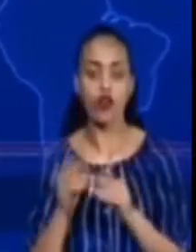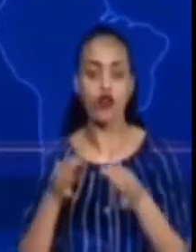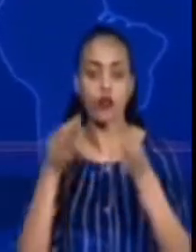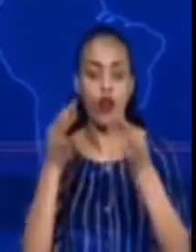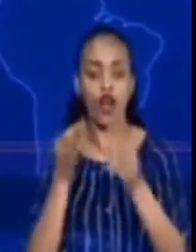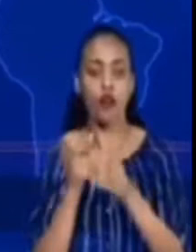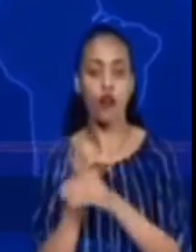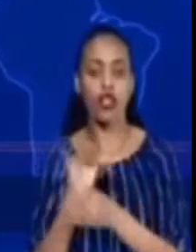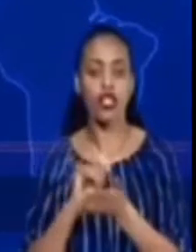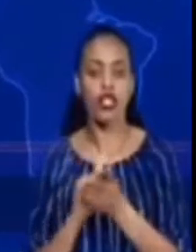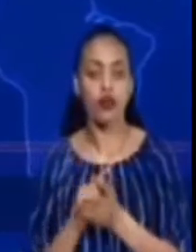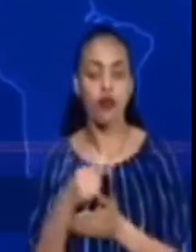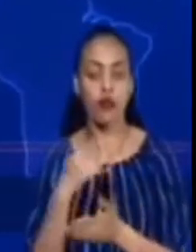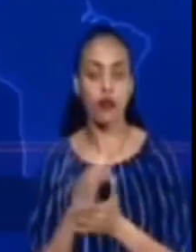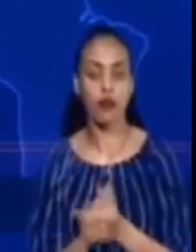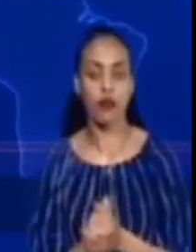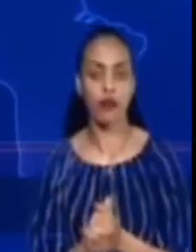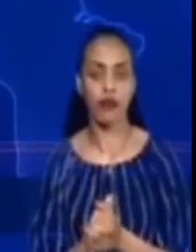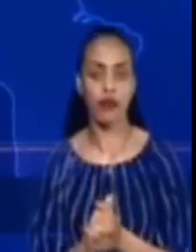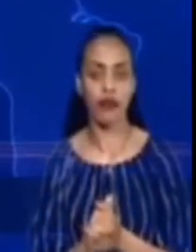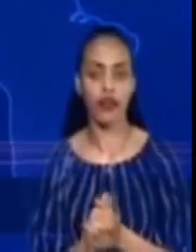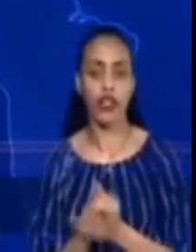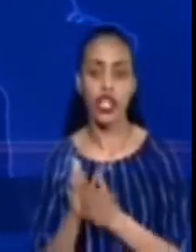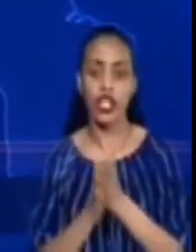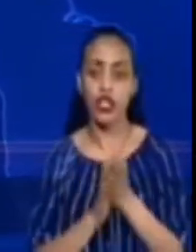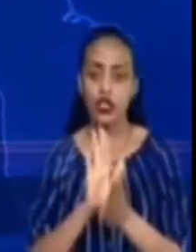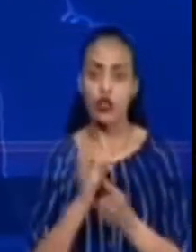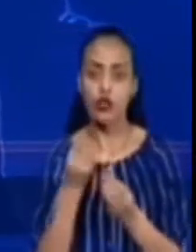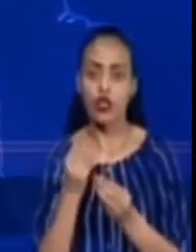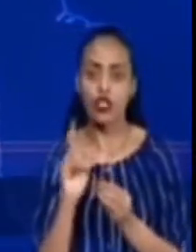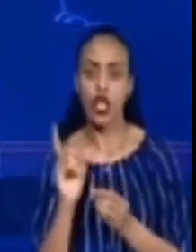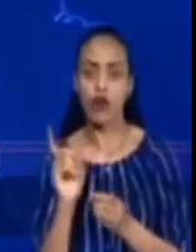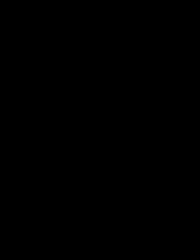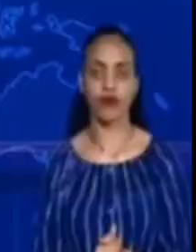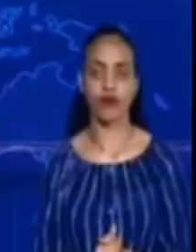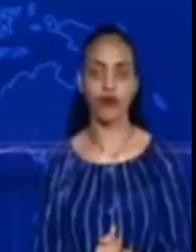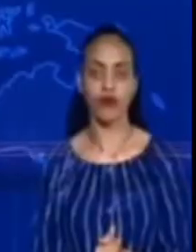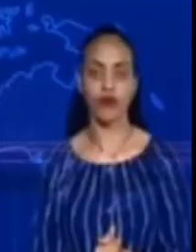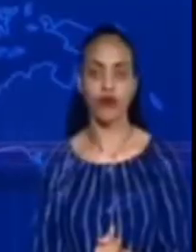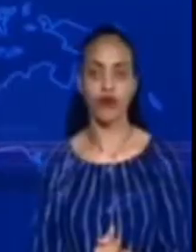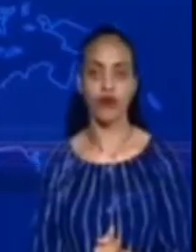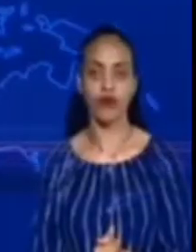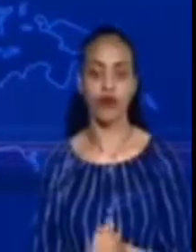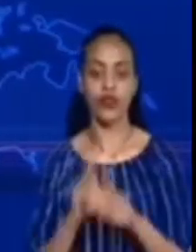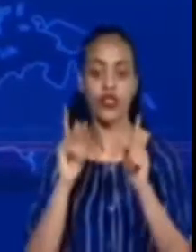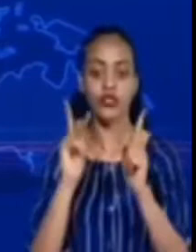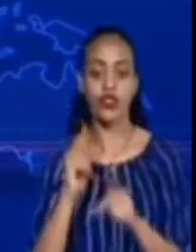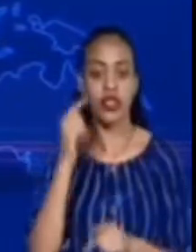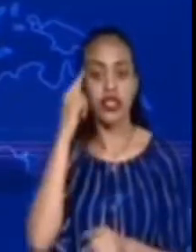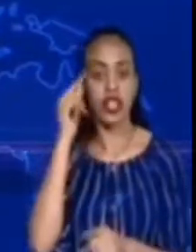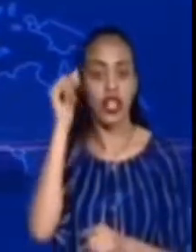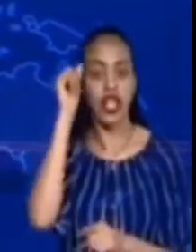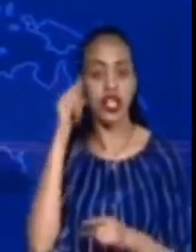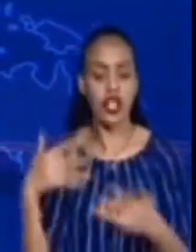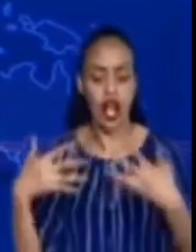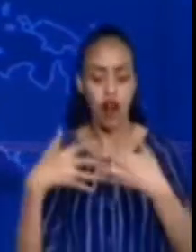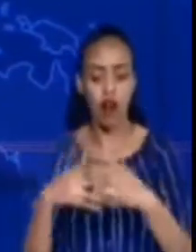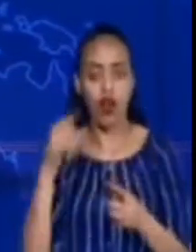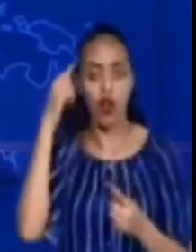ሲባዛ ሺህ ጀበሎች አሉ። የሚገርምህ ሺህ ሲባዛ ሺህ ሺህ ሲባዛ